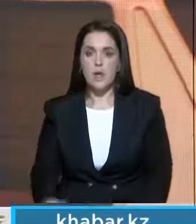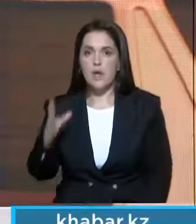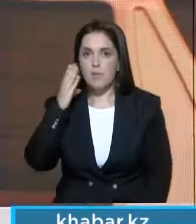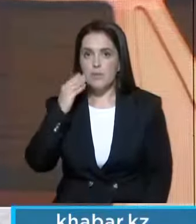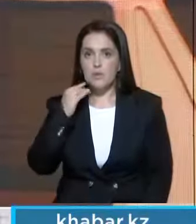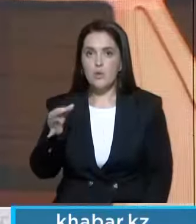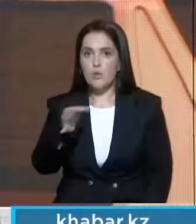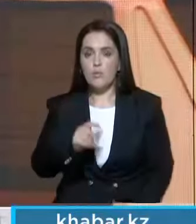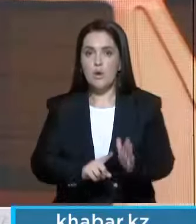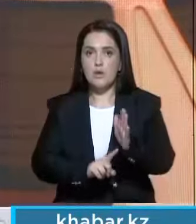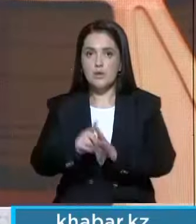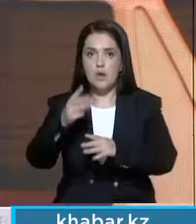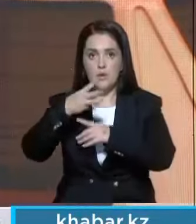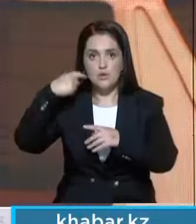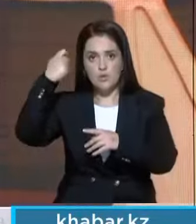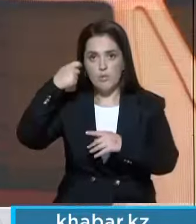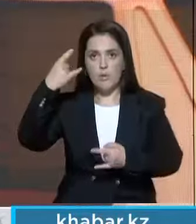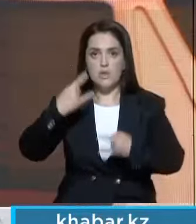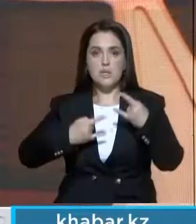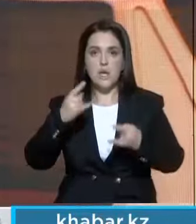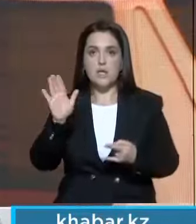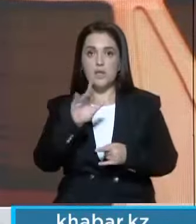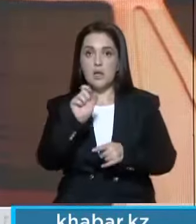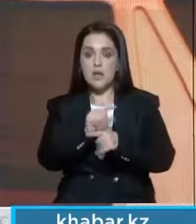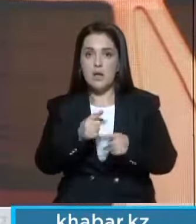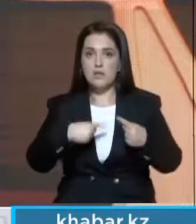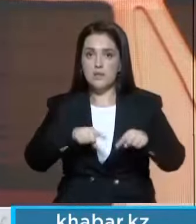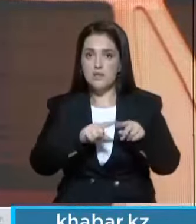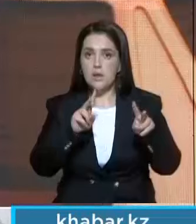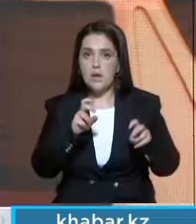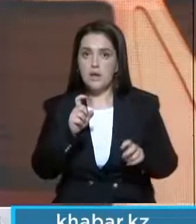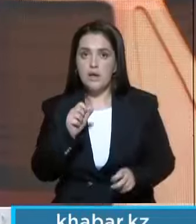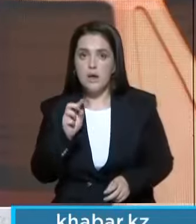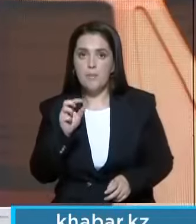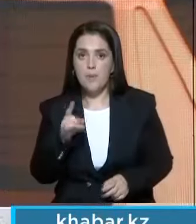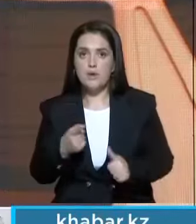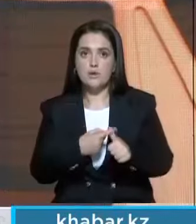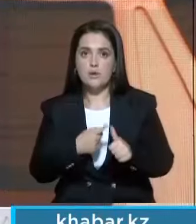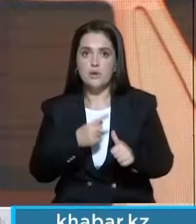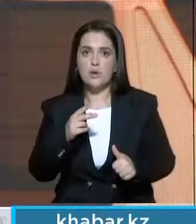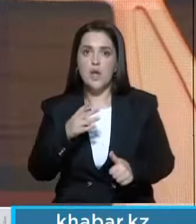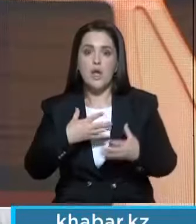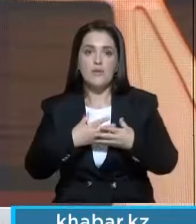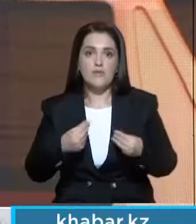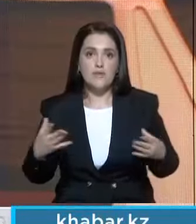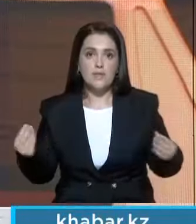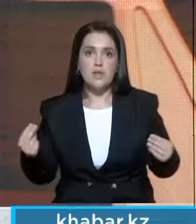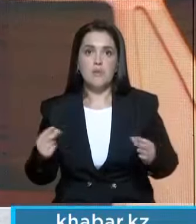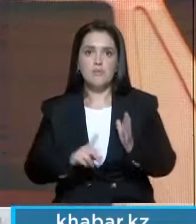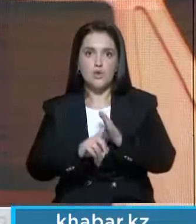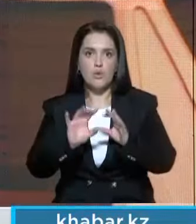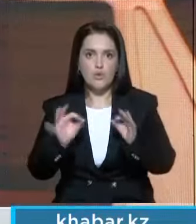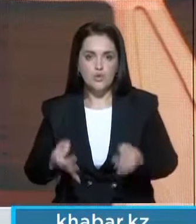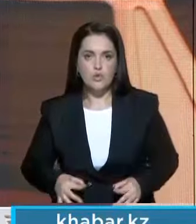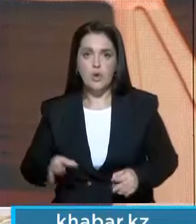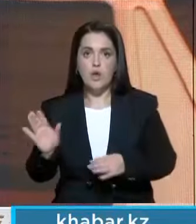В Алматинской области начали съемки нового телевизионного сериала по заказу агентства «Хабар». Он получил название «Кюздей келген көктем» – «Весна,